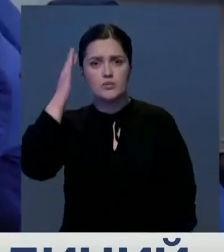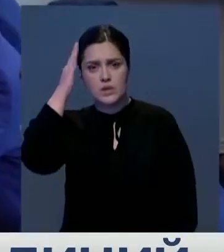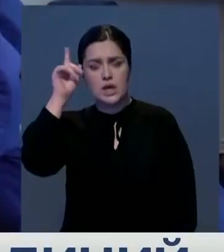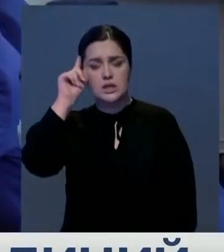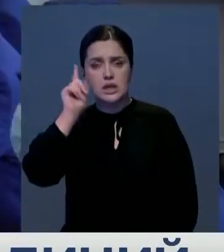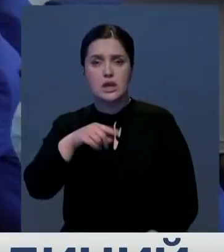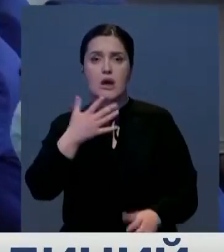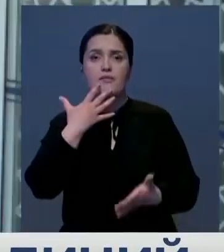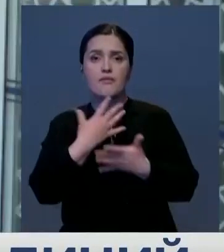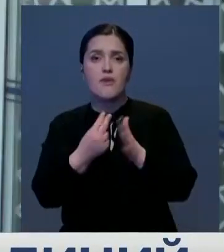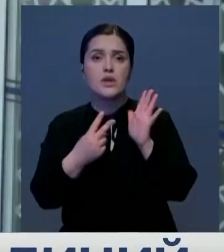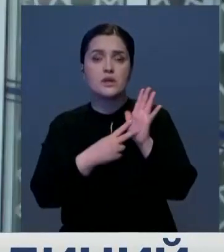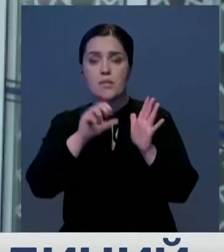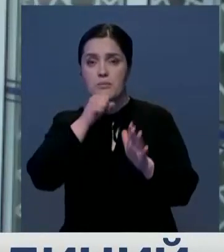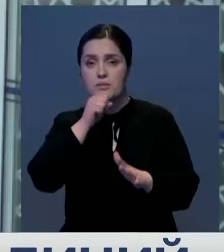знать жетеата.